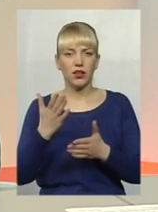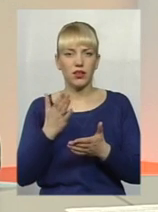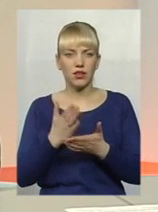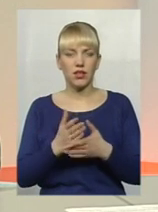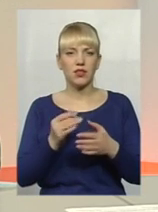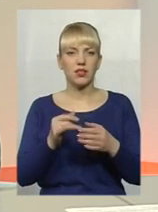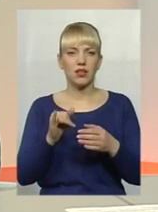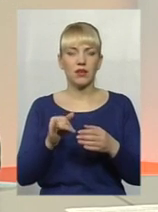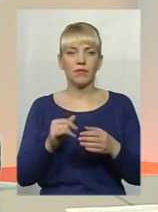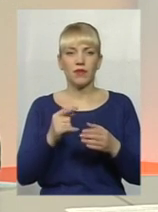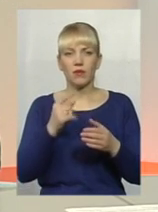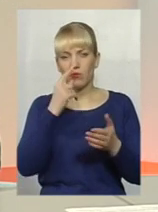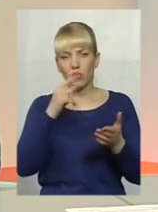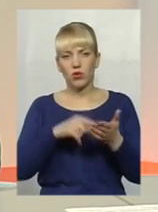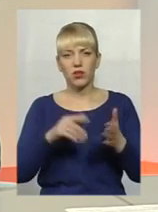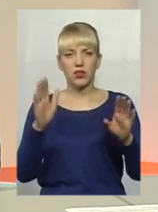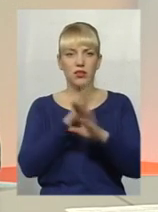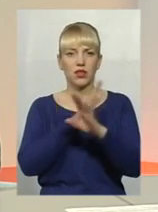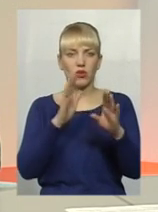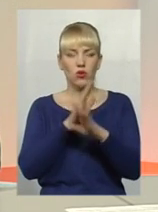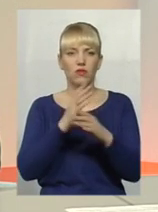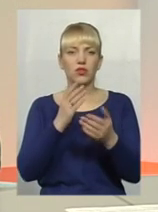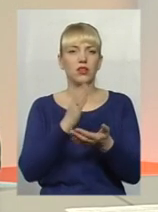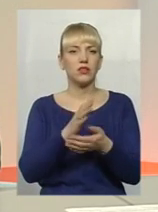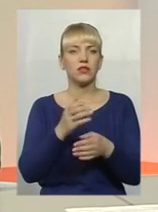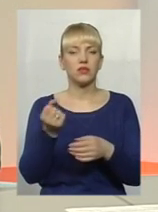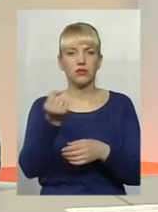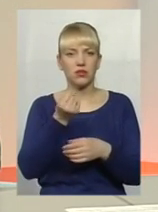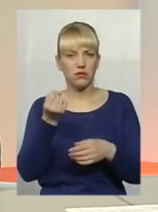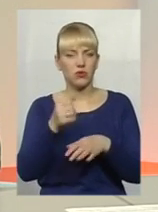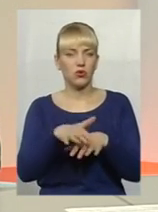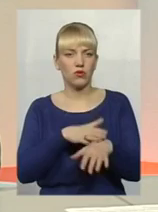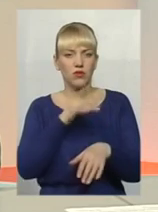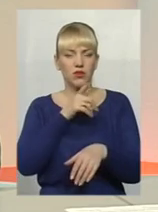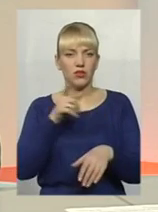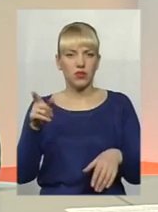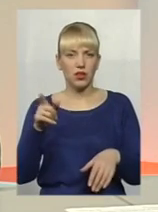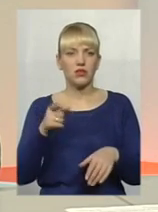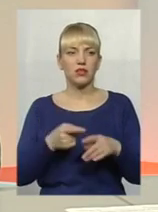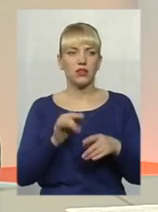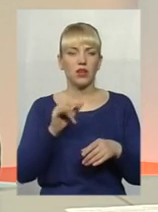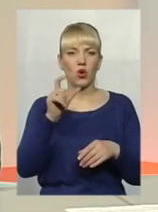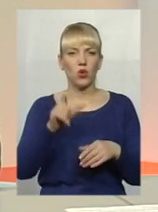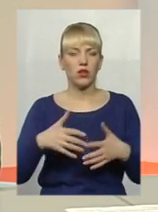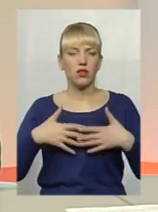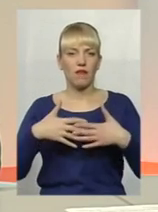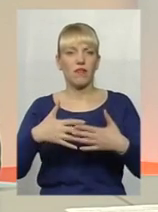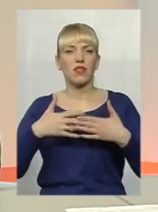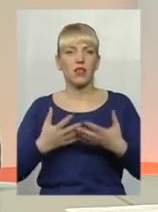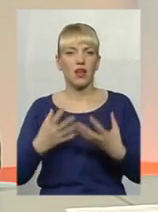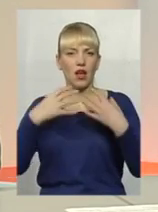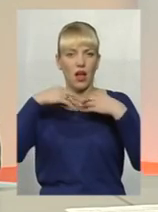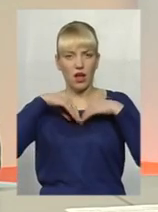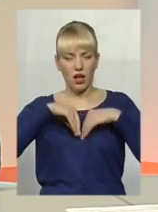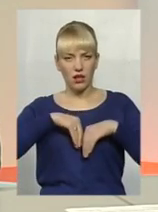в середовище, вони знаходяться у повітрі досить тривалий час, у зваженому стані. Людина вдихає їх, і це все